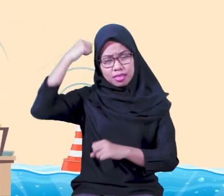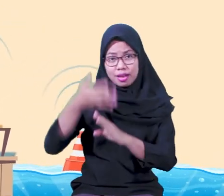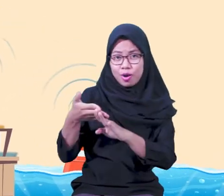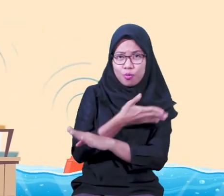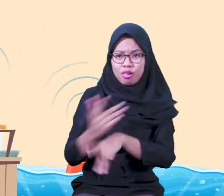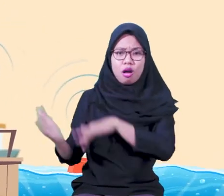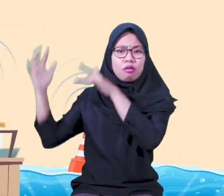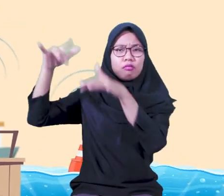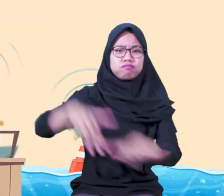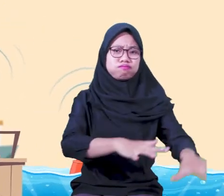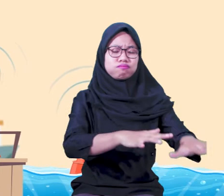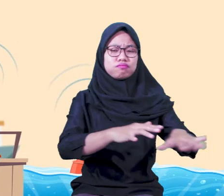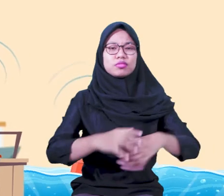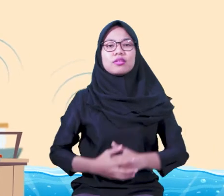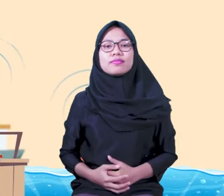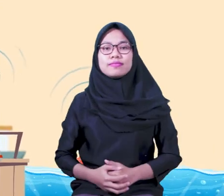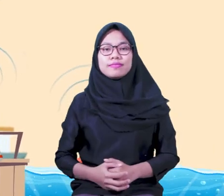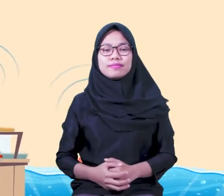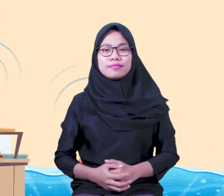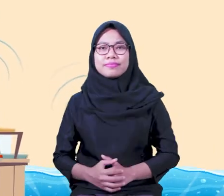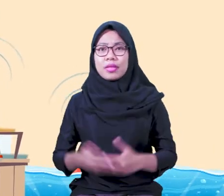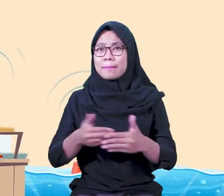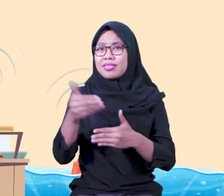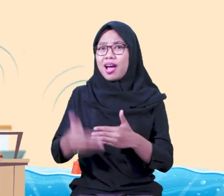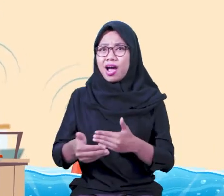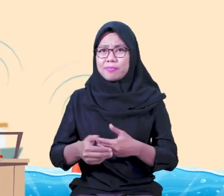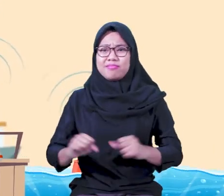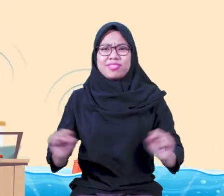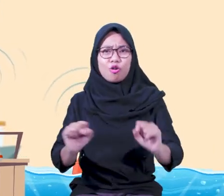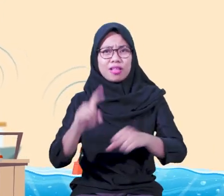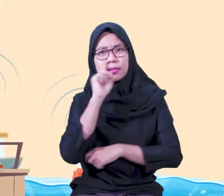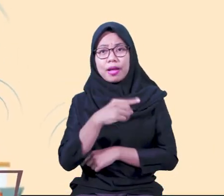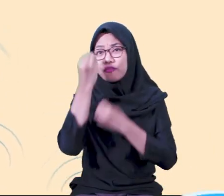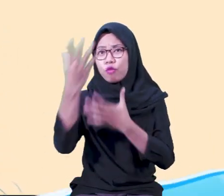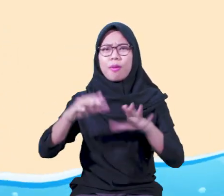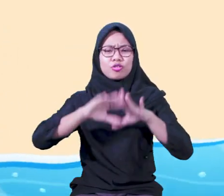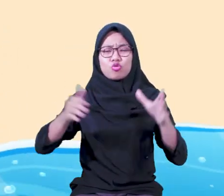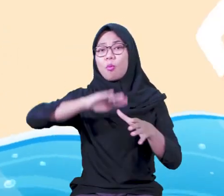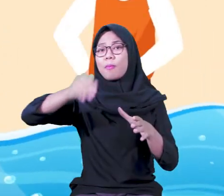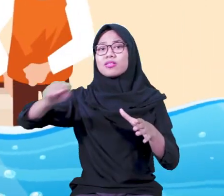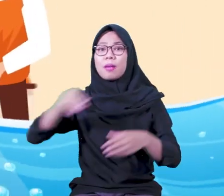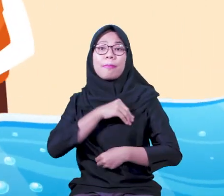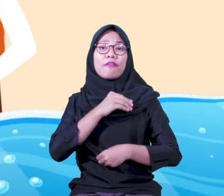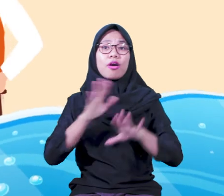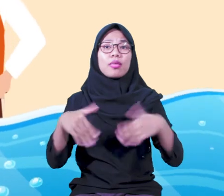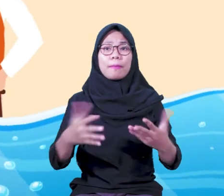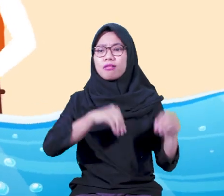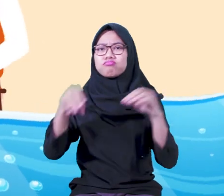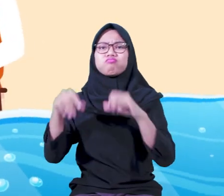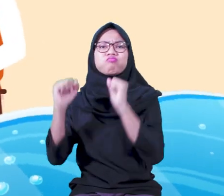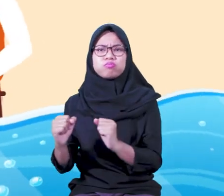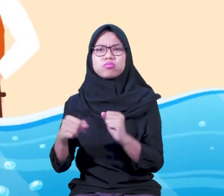itu adalah sistem peringatan dini bencana tsunami pada tahap tanggap darurat informasi geospasial